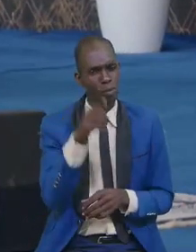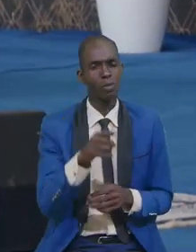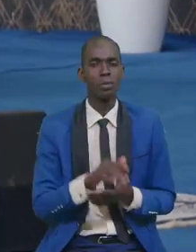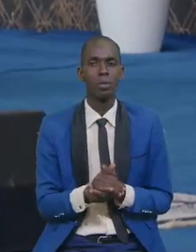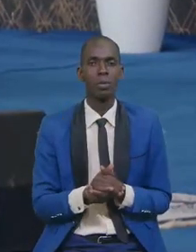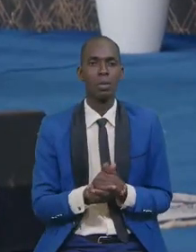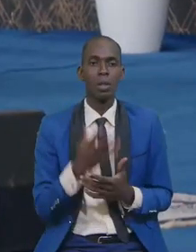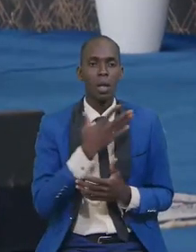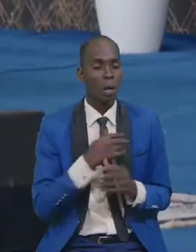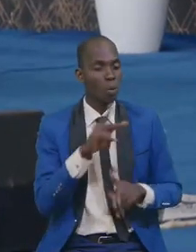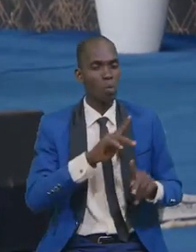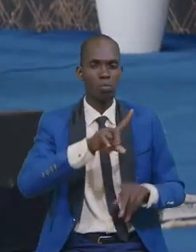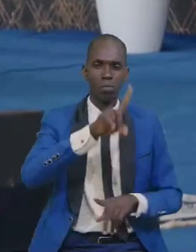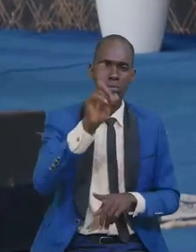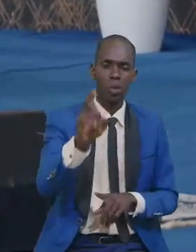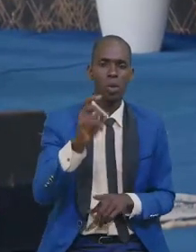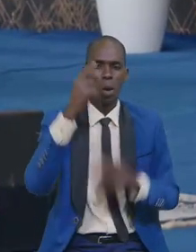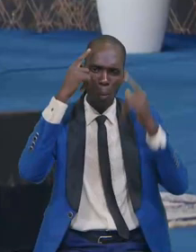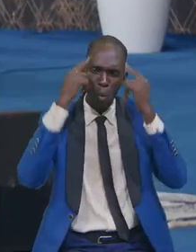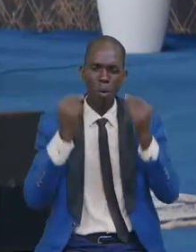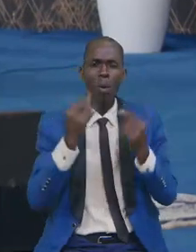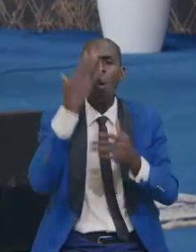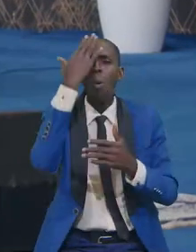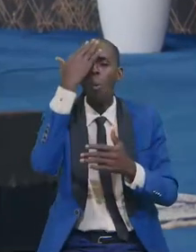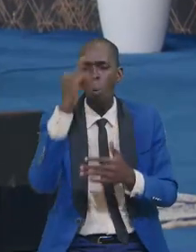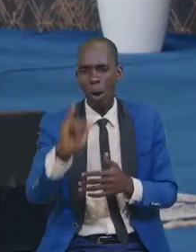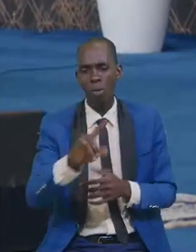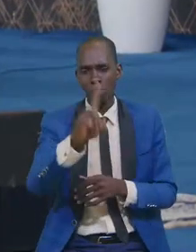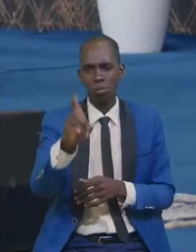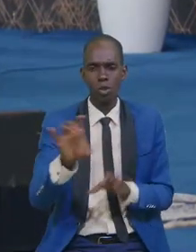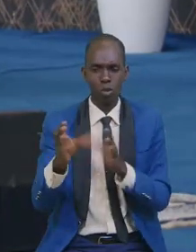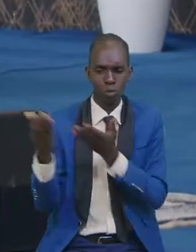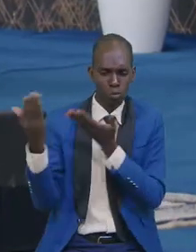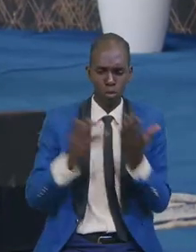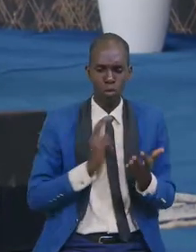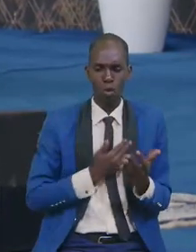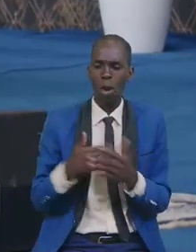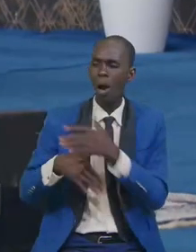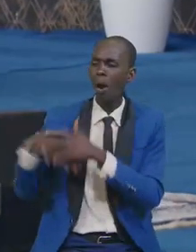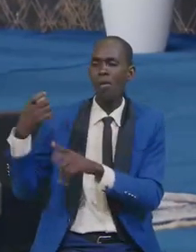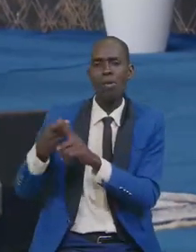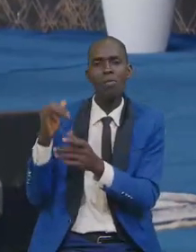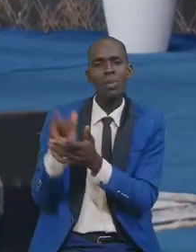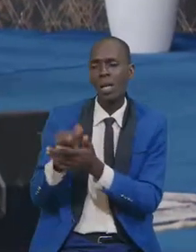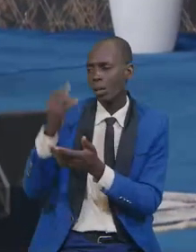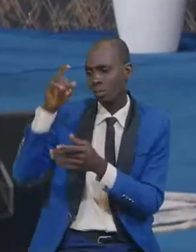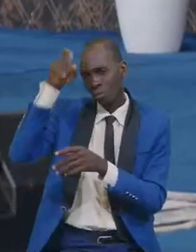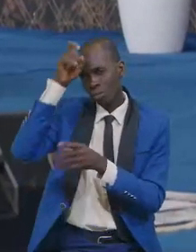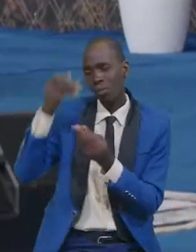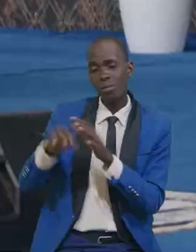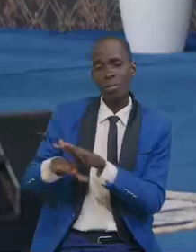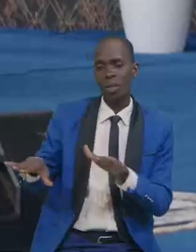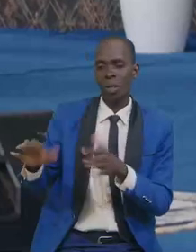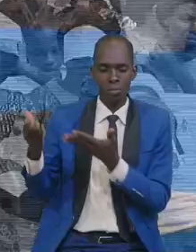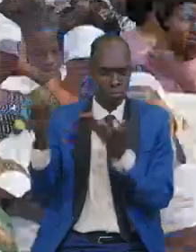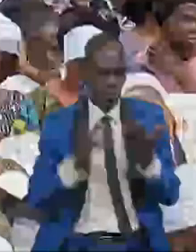dit, pourquoi nous avez-vous fait monter hors d'Égypte, pour que nous mourions dans le